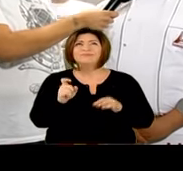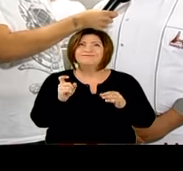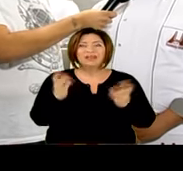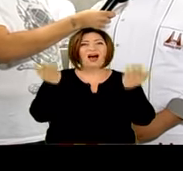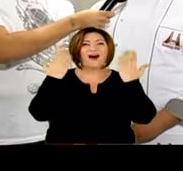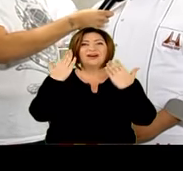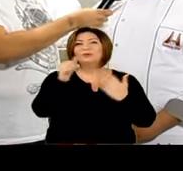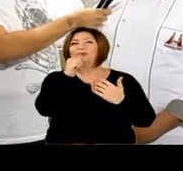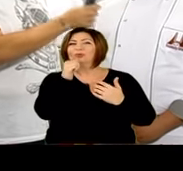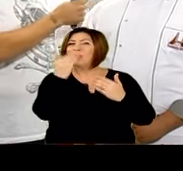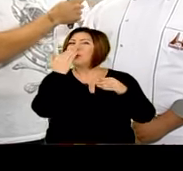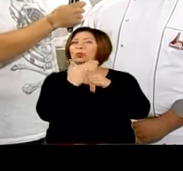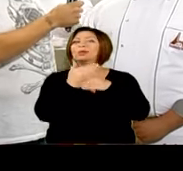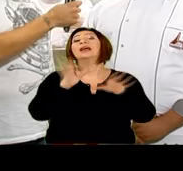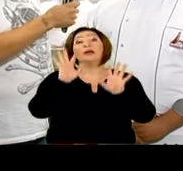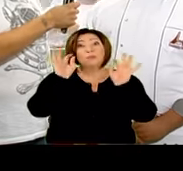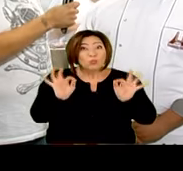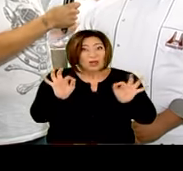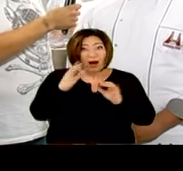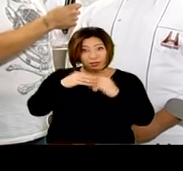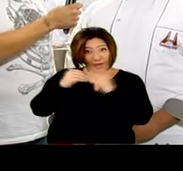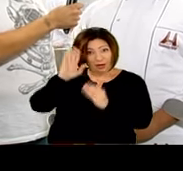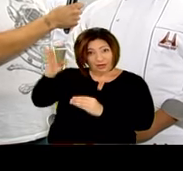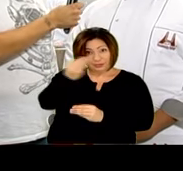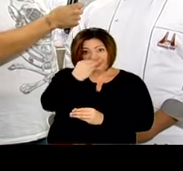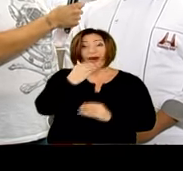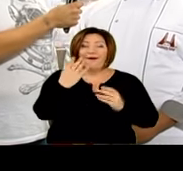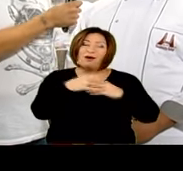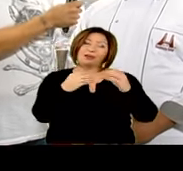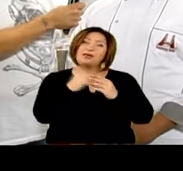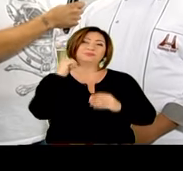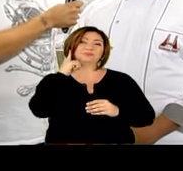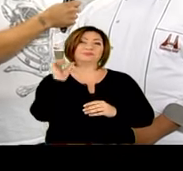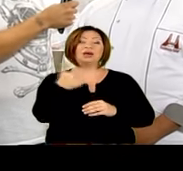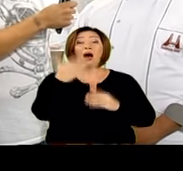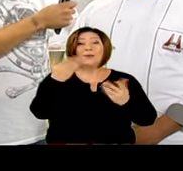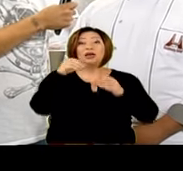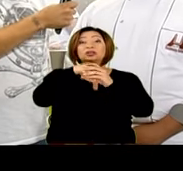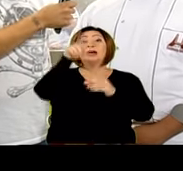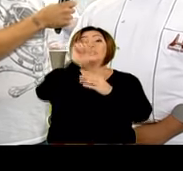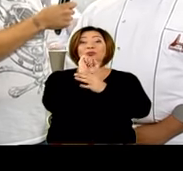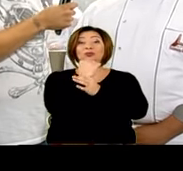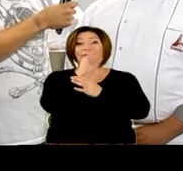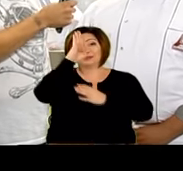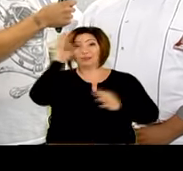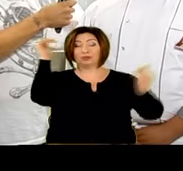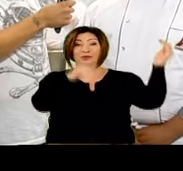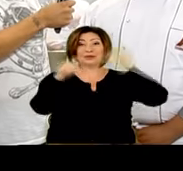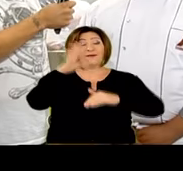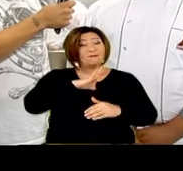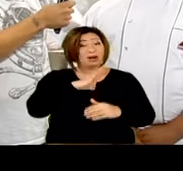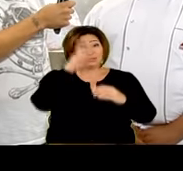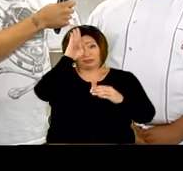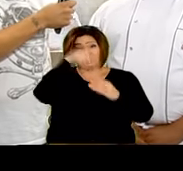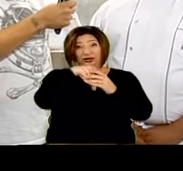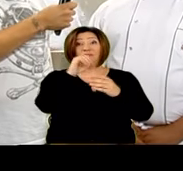Havasından suyundan olsa gerek. İlla Adana'da mı yiyeceğiz bunu? Adana'da çok güzel olur. Ama şimdi içeride ustalarım var. Bak onların hepsi İstanbul'da yapanlar var